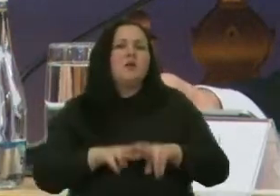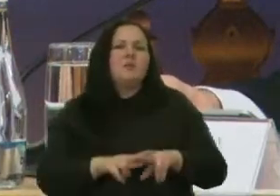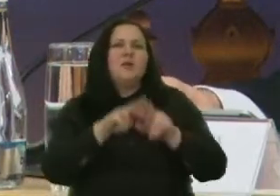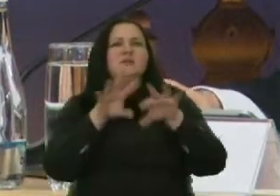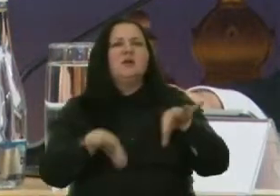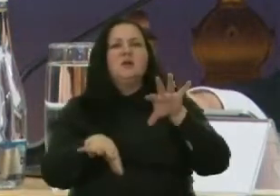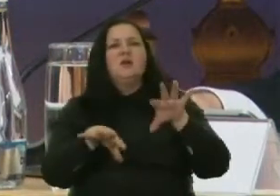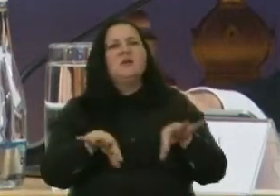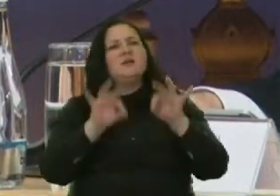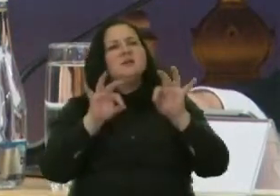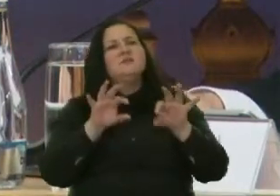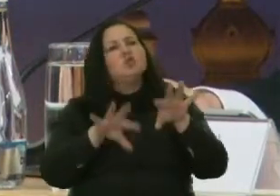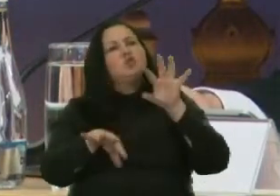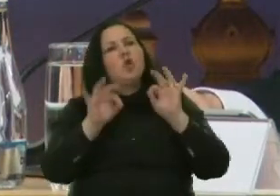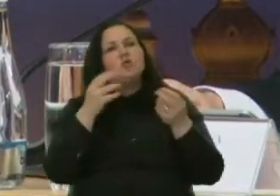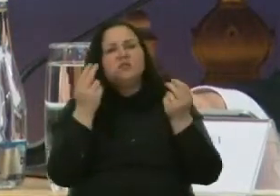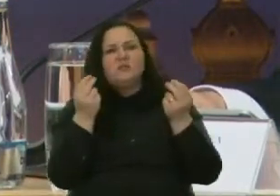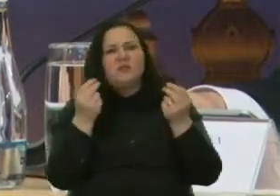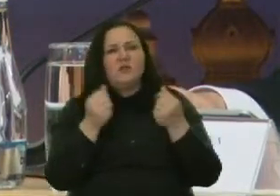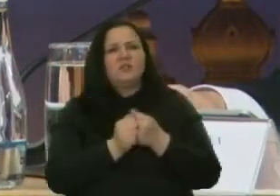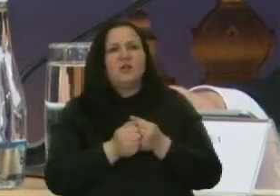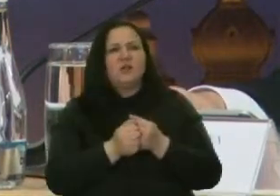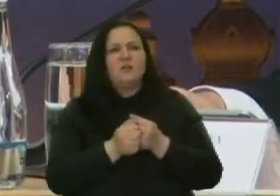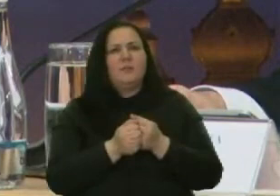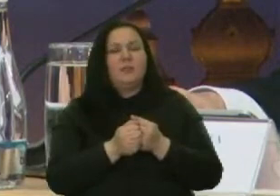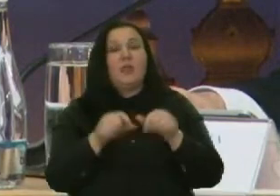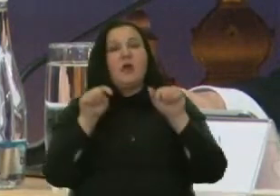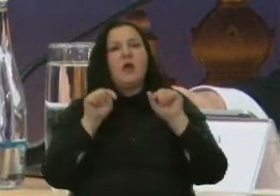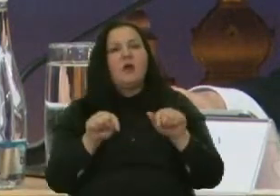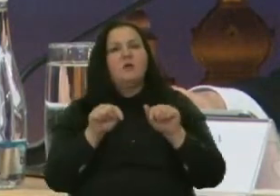soluții financiare